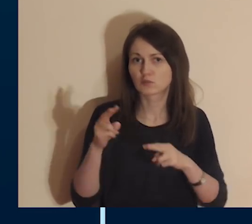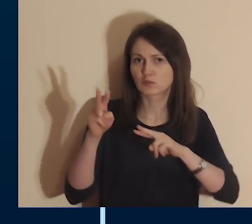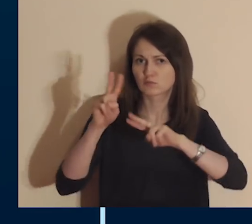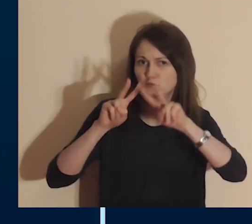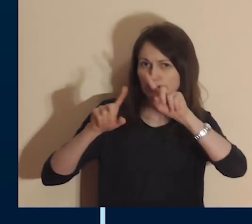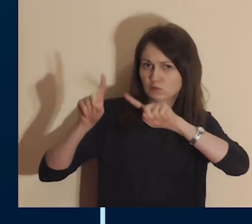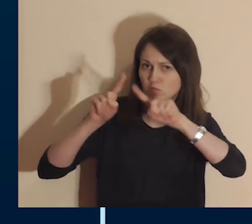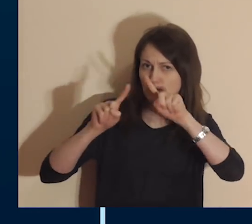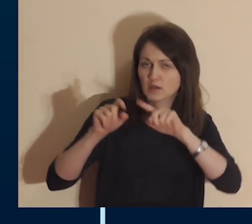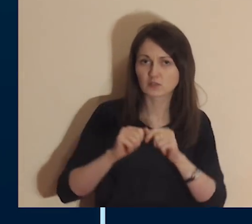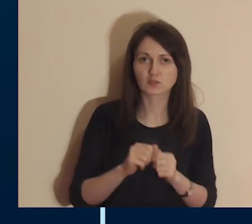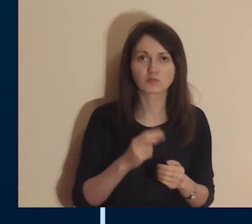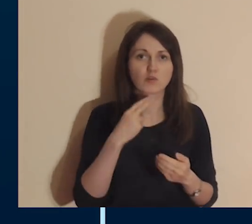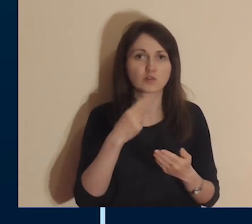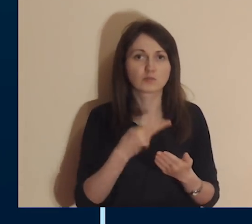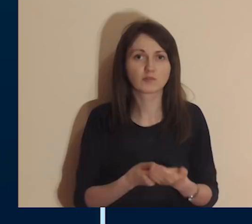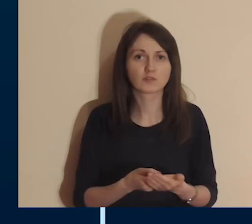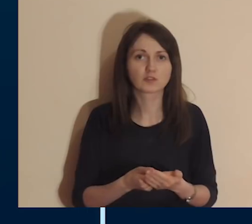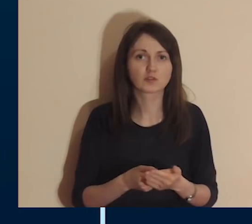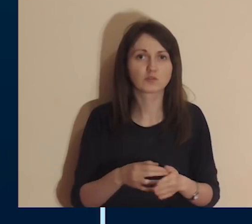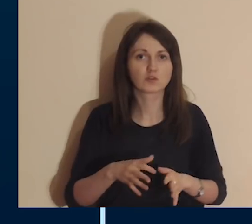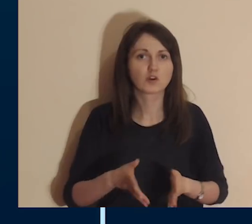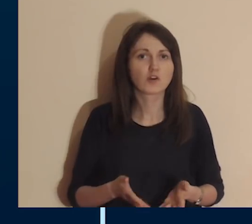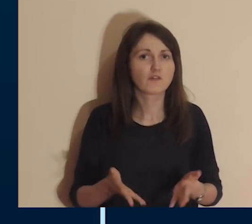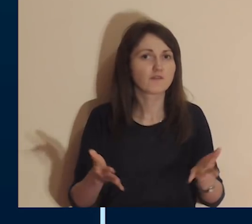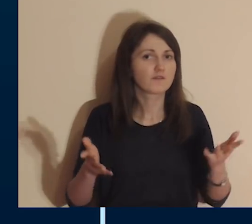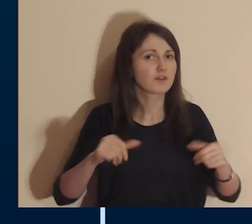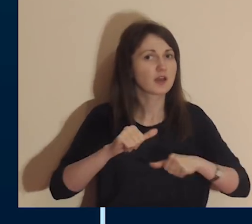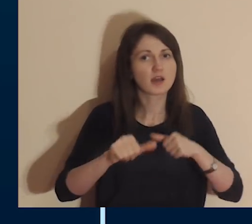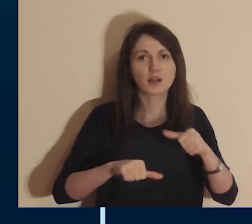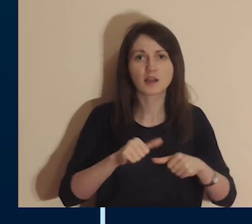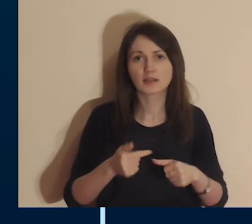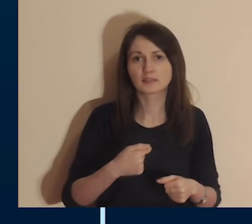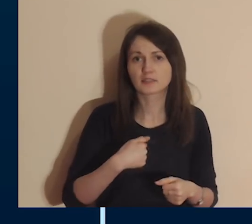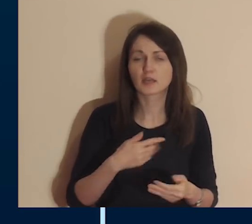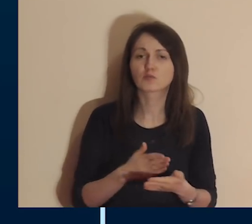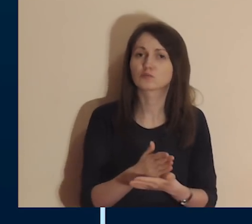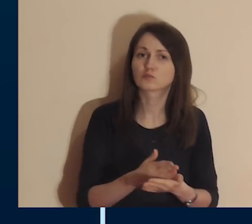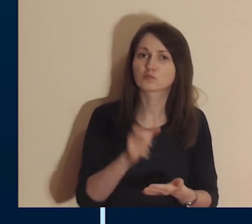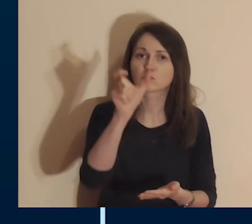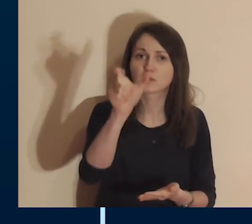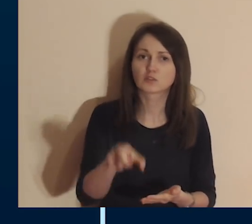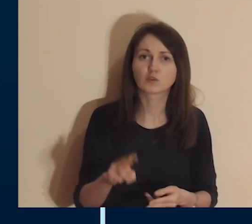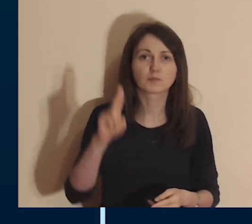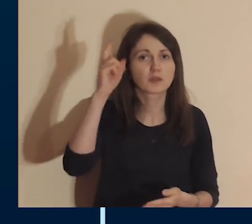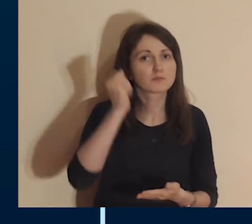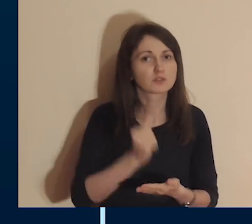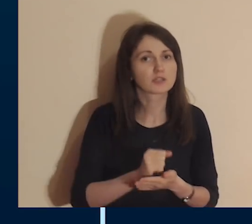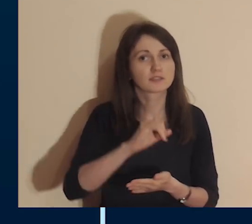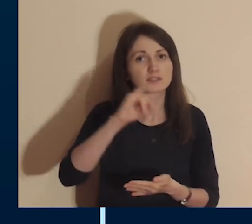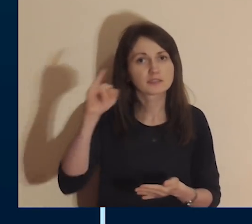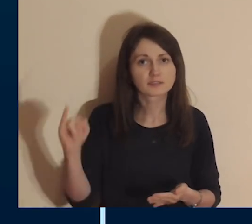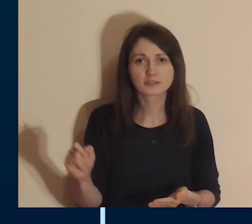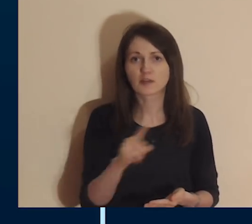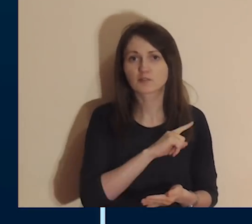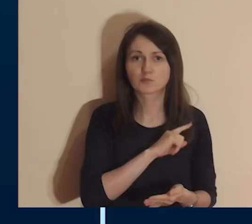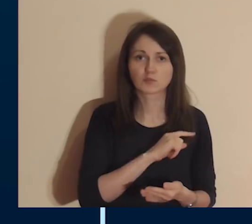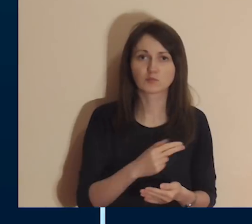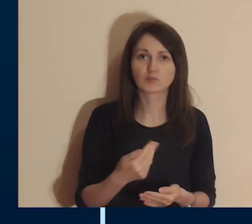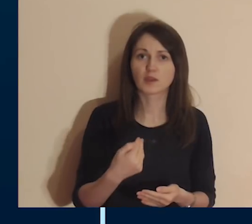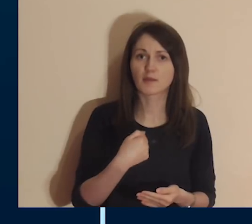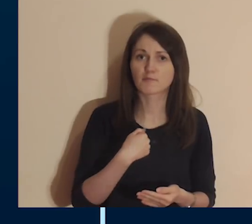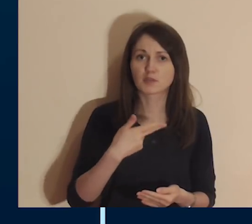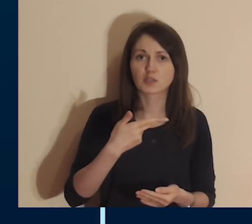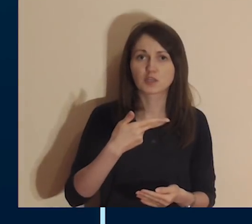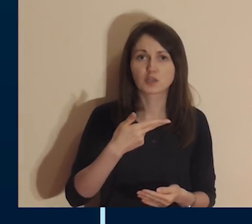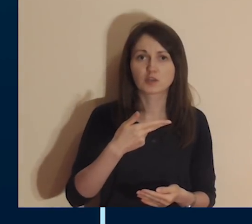ojcu: tyle lat ci służę i nie przekroczyłem nigdy twojego nakazu. Ale mnie nigdy nie